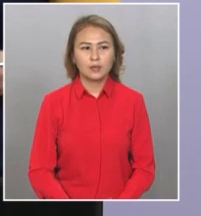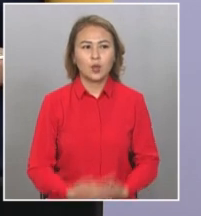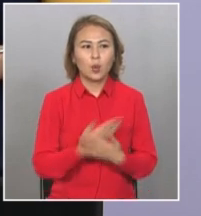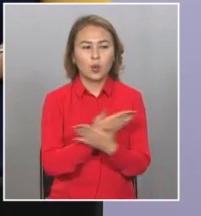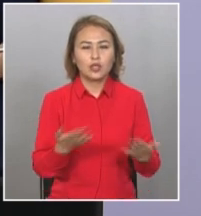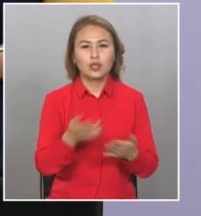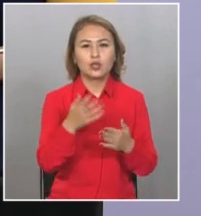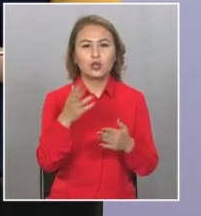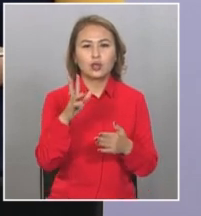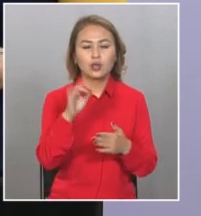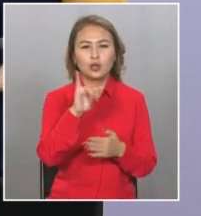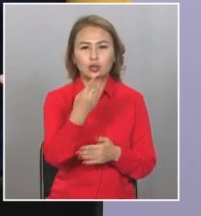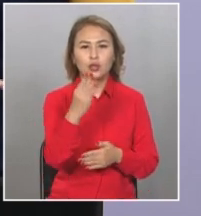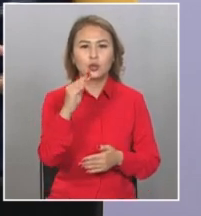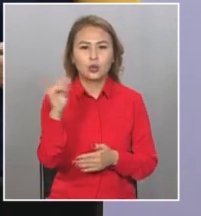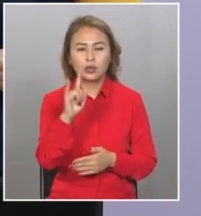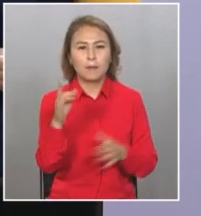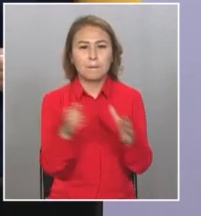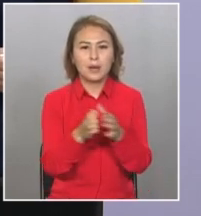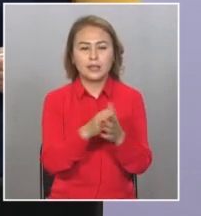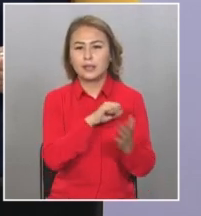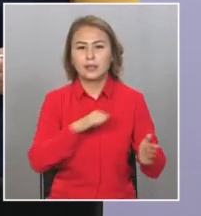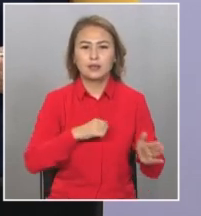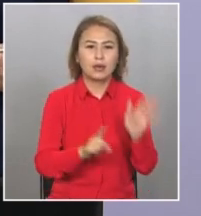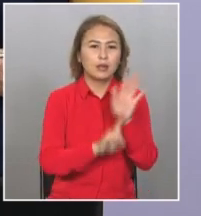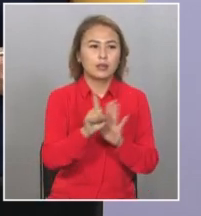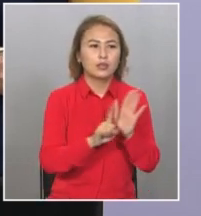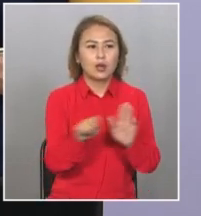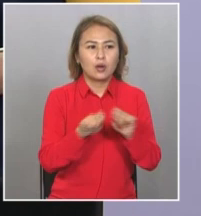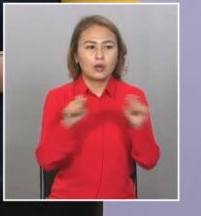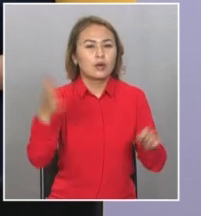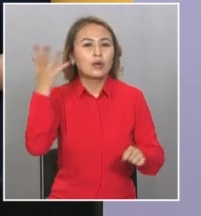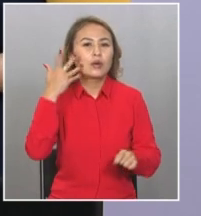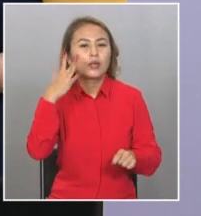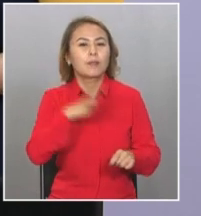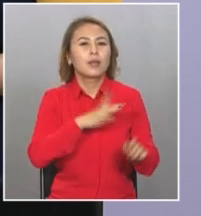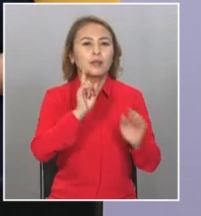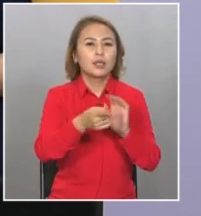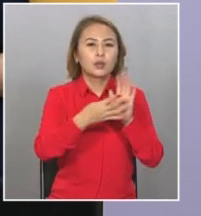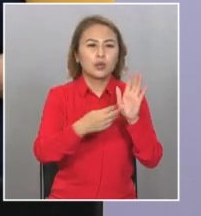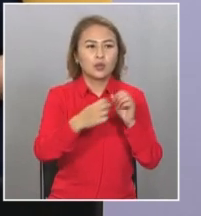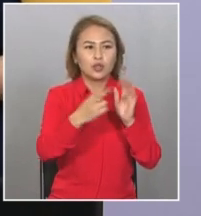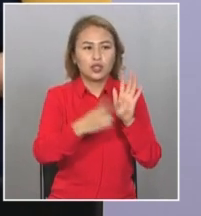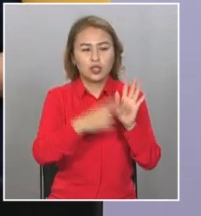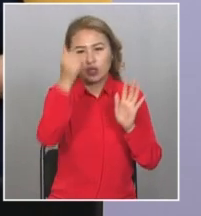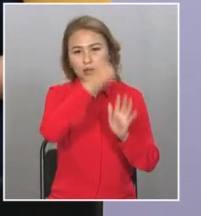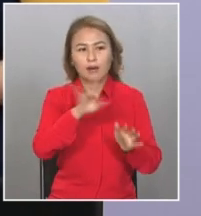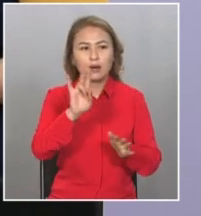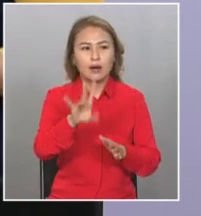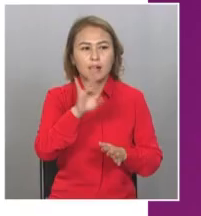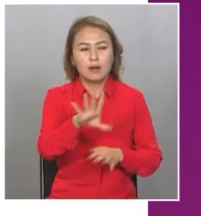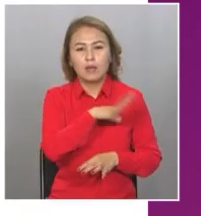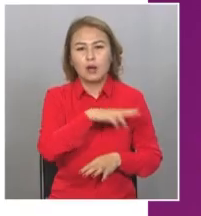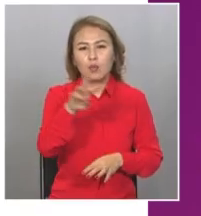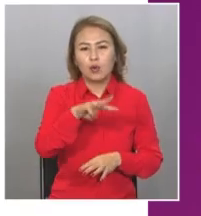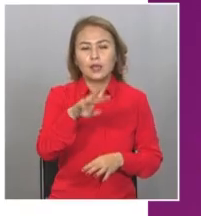Осы 300 партиясы ең алғашқы кезде құрылып жатқан кезде 1917 жылғы қарашада